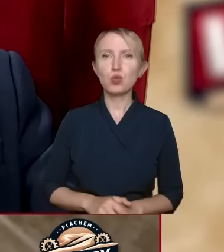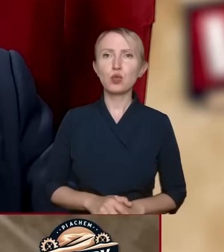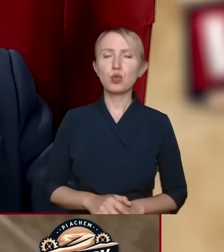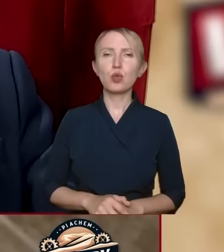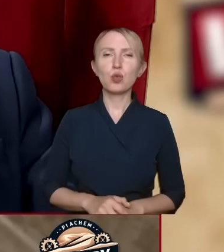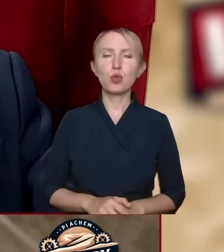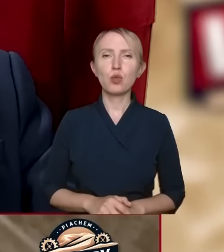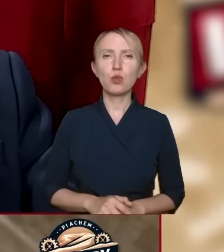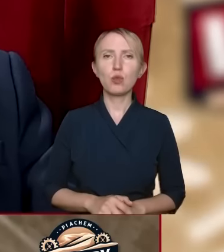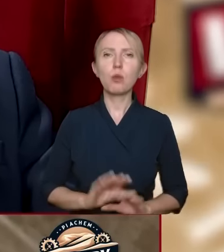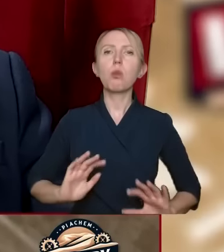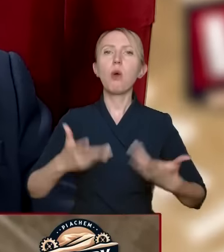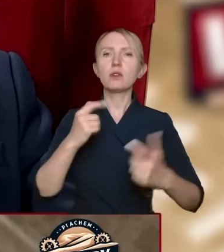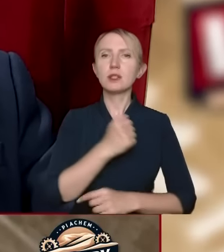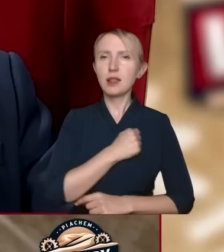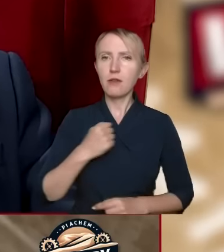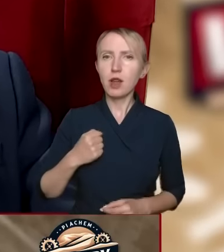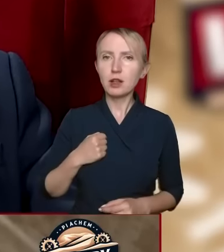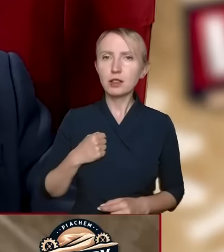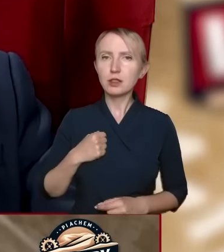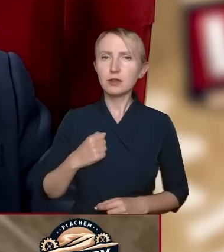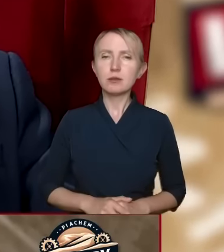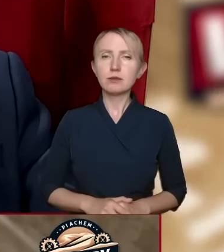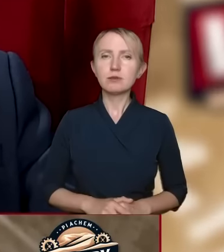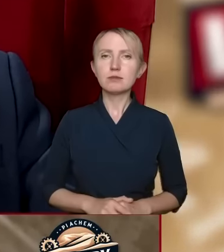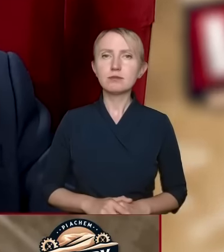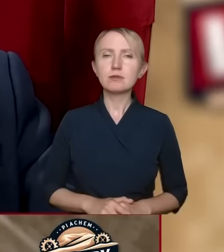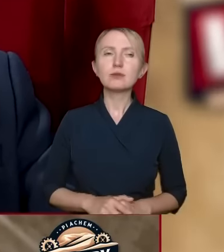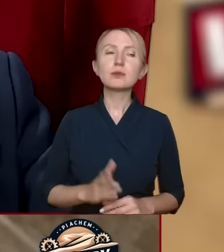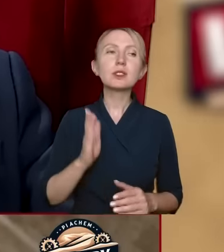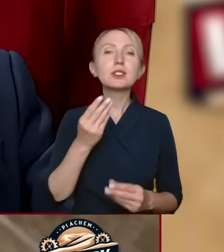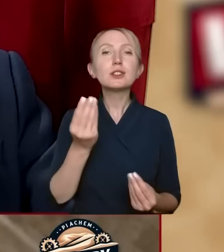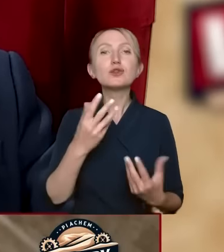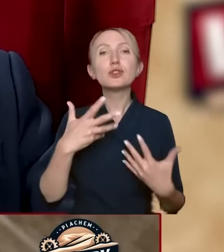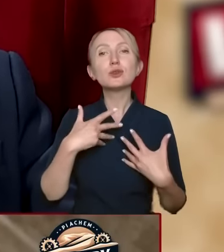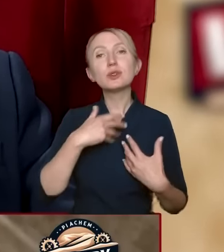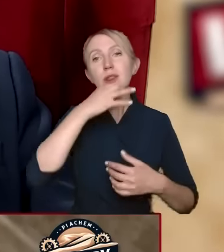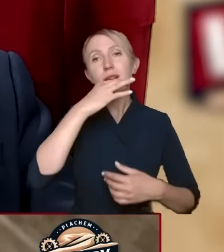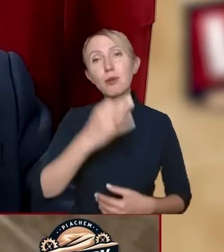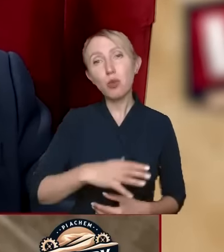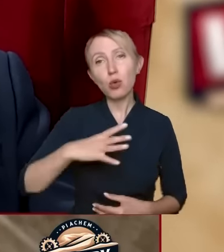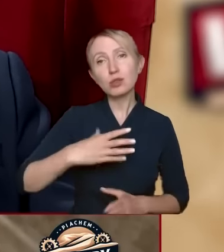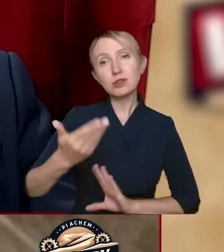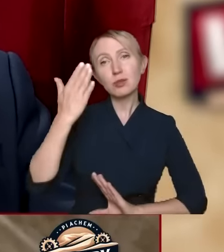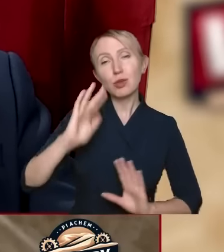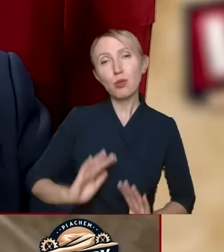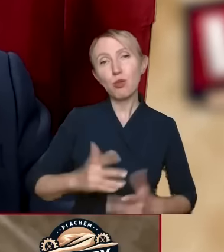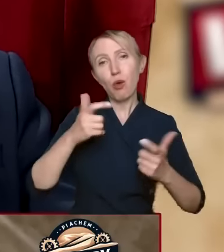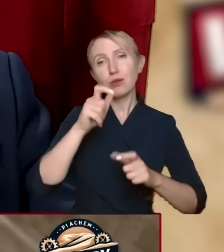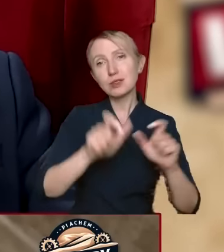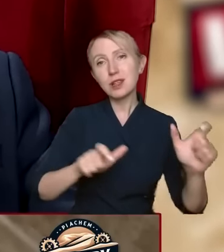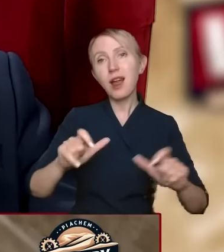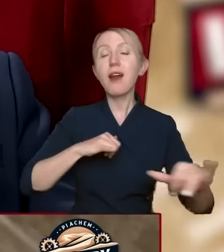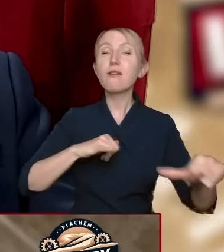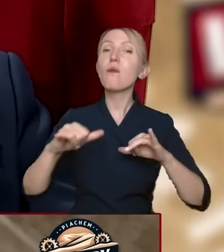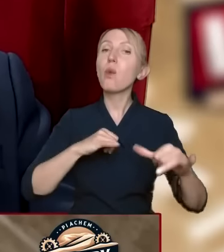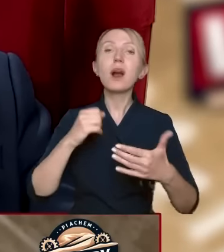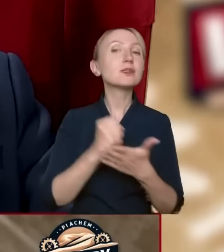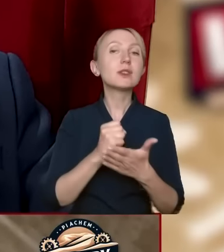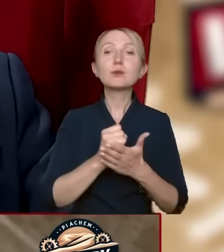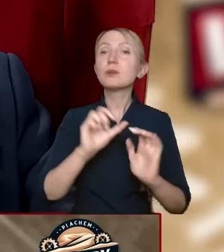rocznica powstania warszawskiego. Żyją już tylko ci najmłodsi powstańcy. No a co władza w tej sprawie?